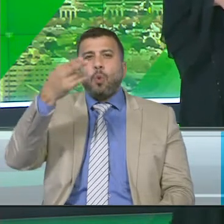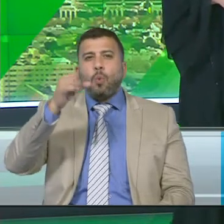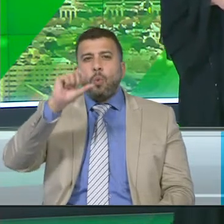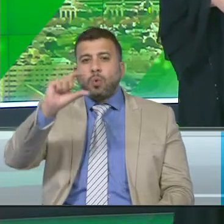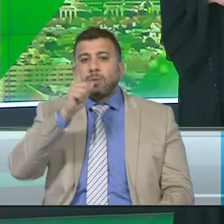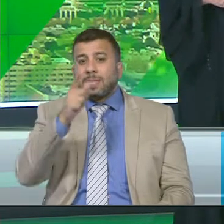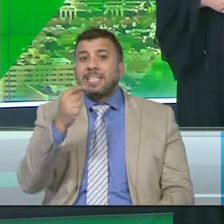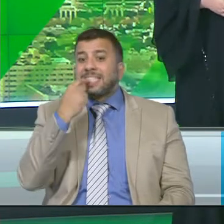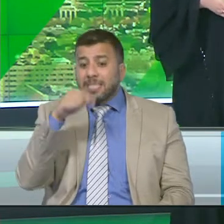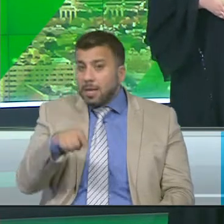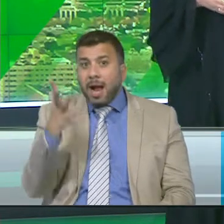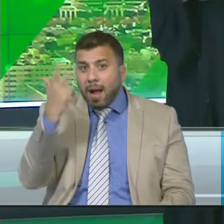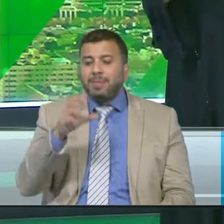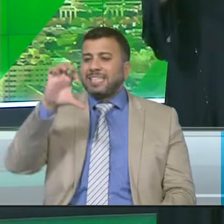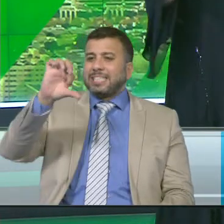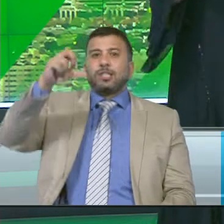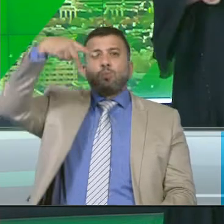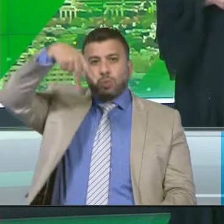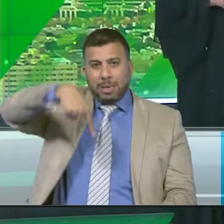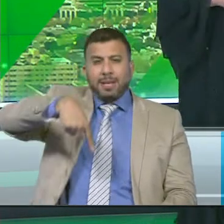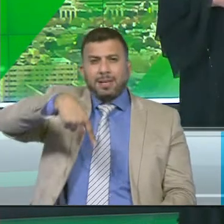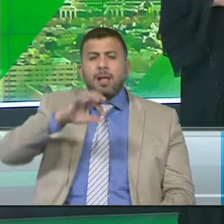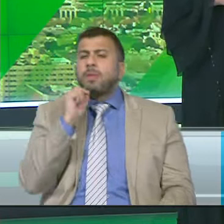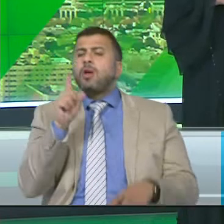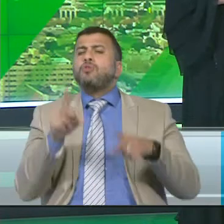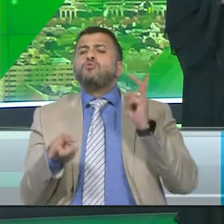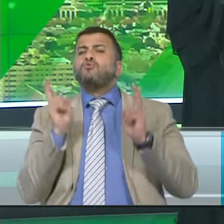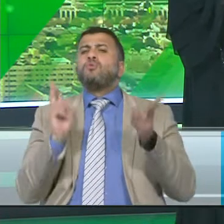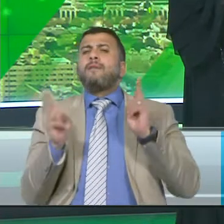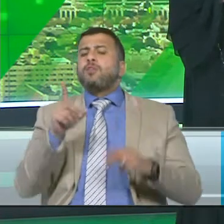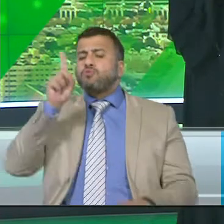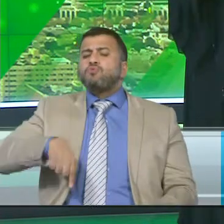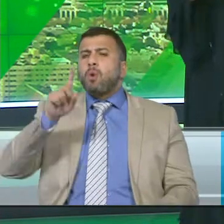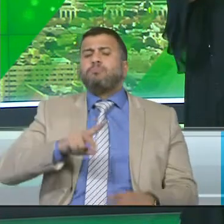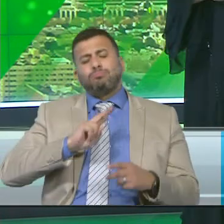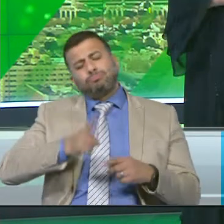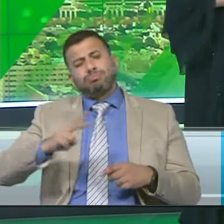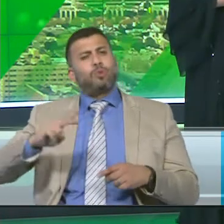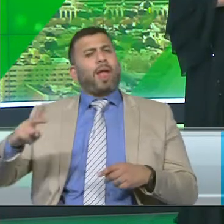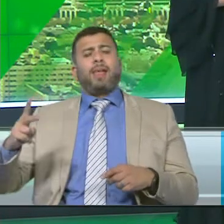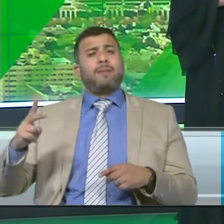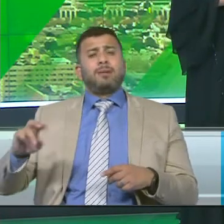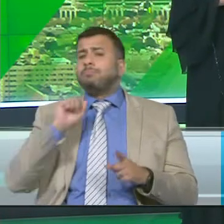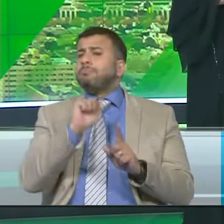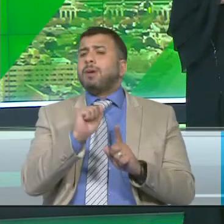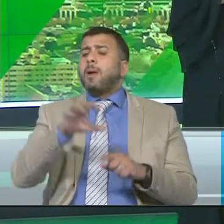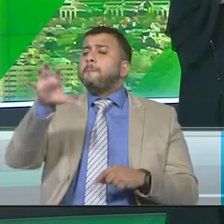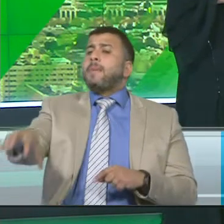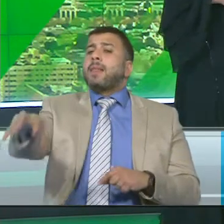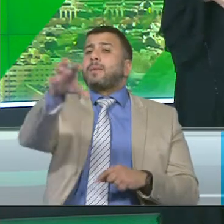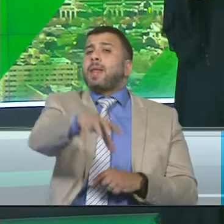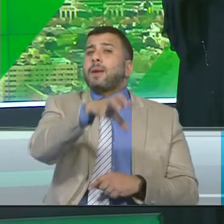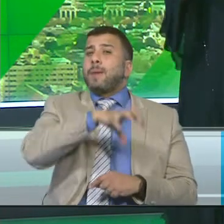رقم 89، وتصاحب هذا اليوم احتفالات متنوعة ومختلفة في جميع مناطق